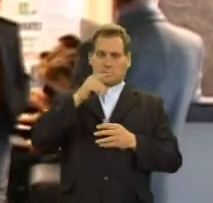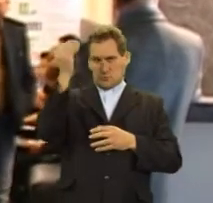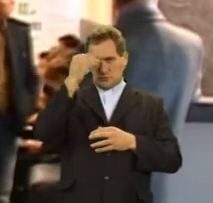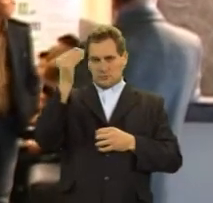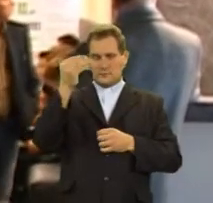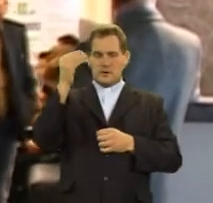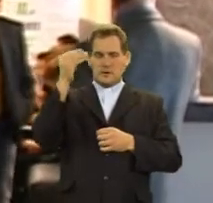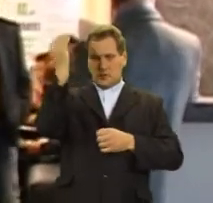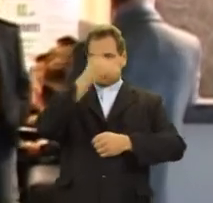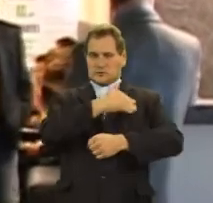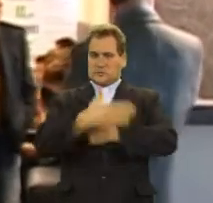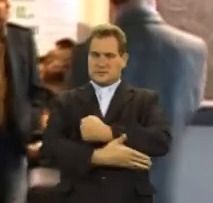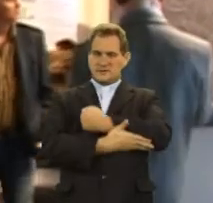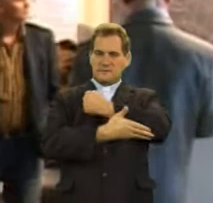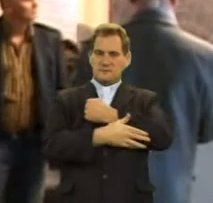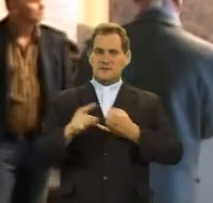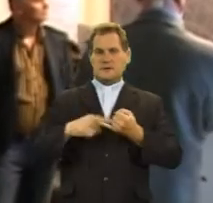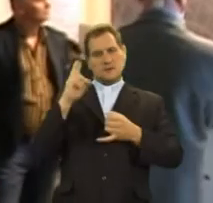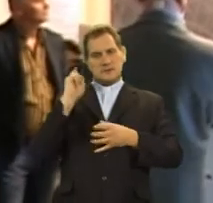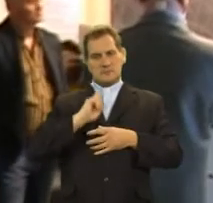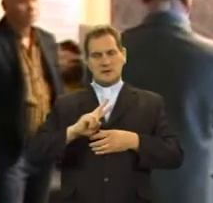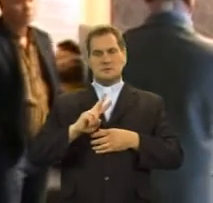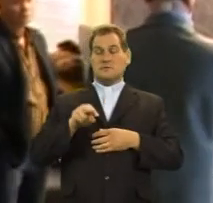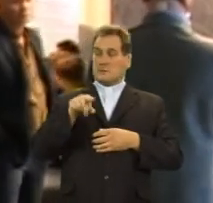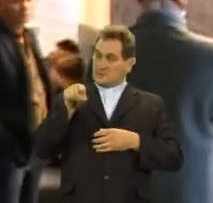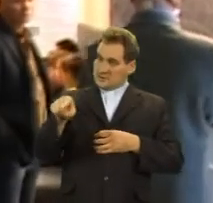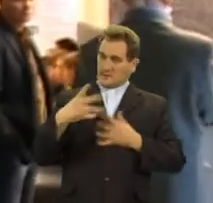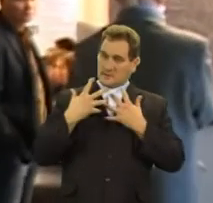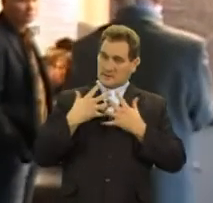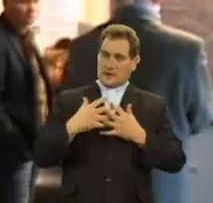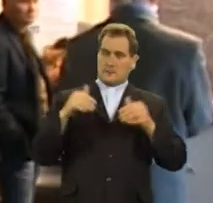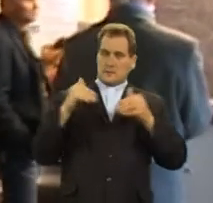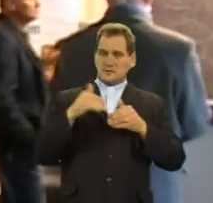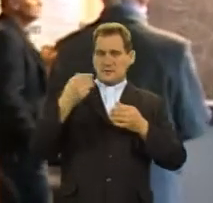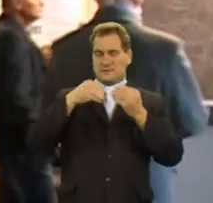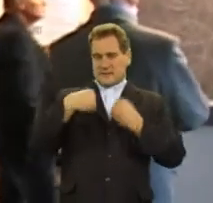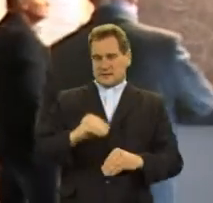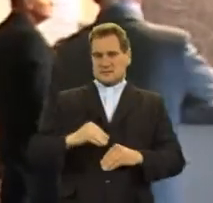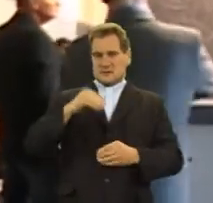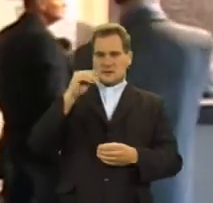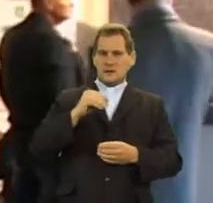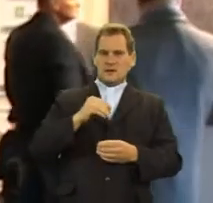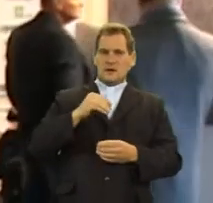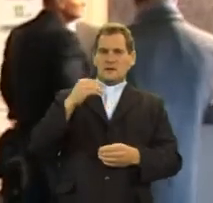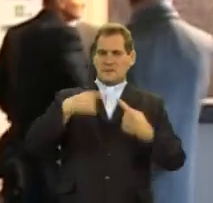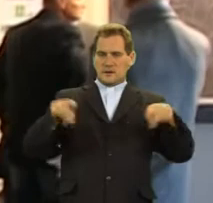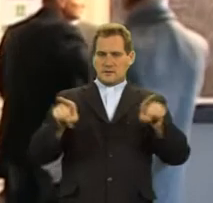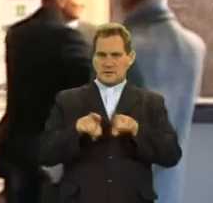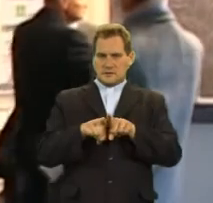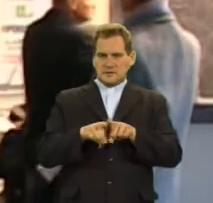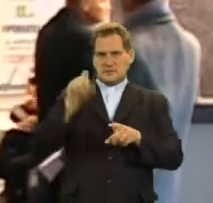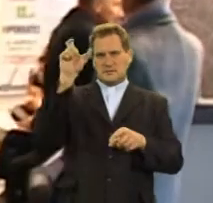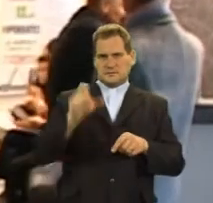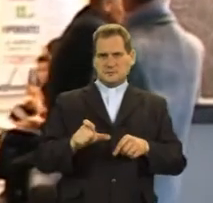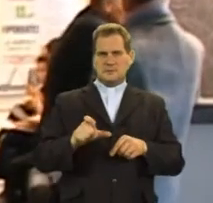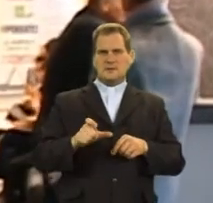gimnazjów, dlatego że u nich jesteśmy w stanie najwięcej osiągnąć. Ci, którzy nie ruszają się w szkole podstawowej i w